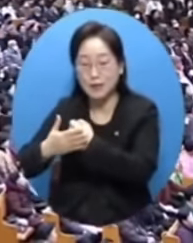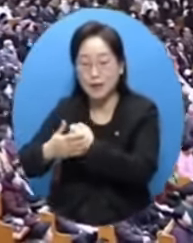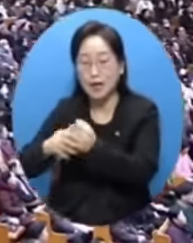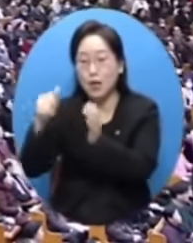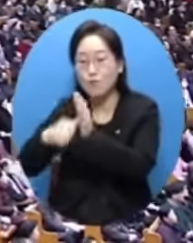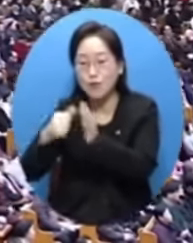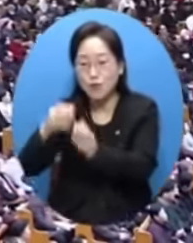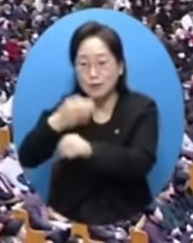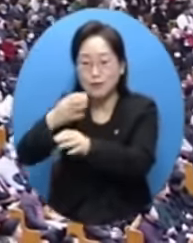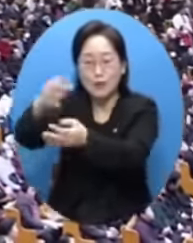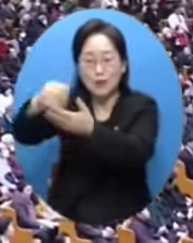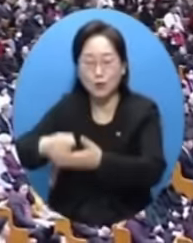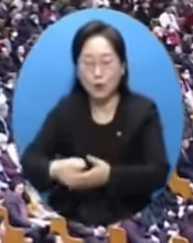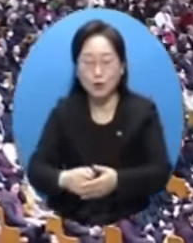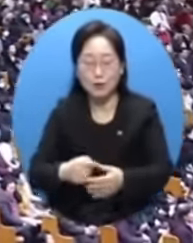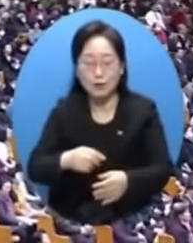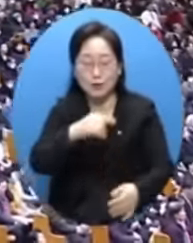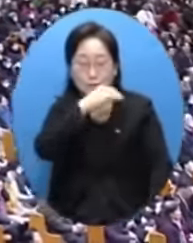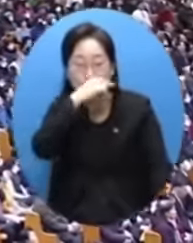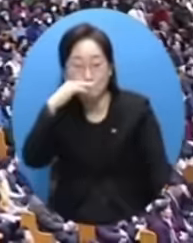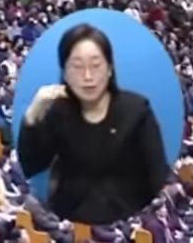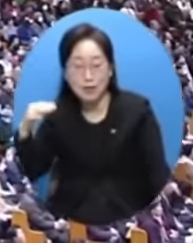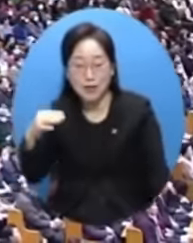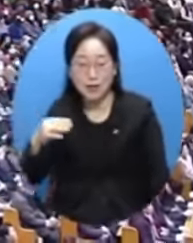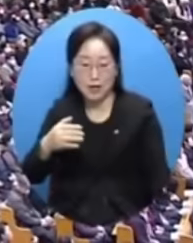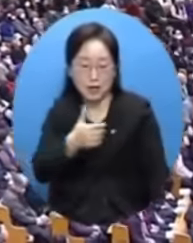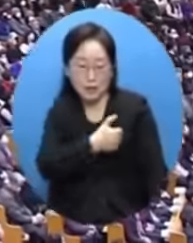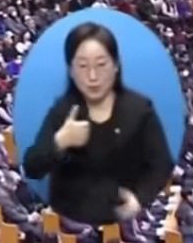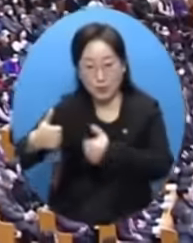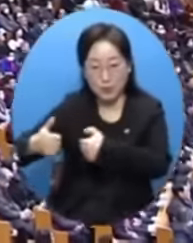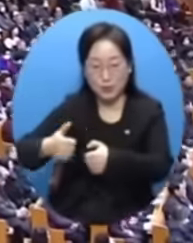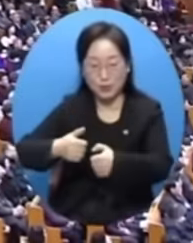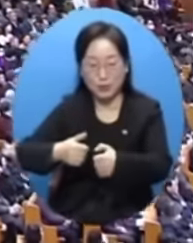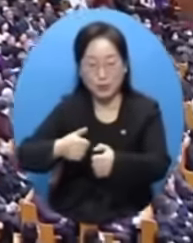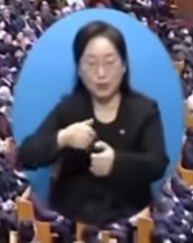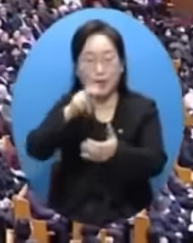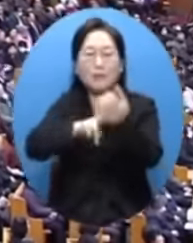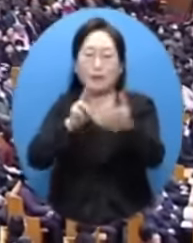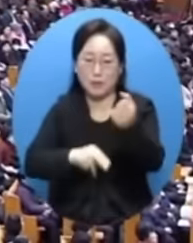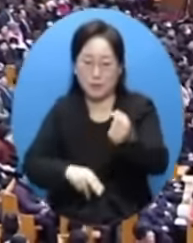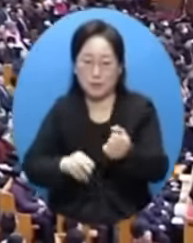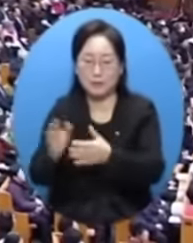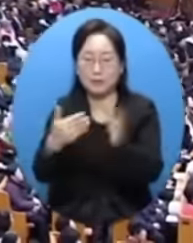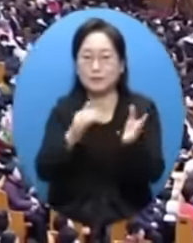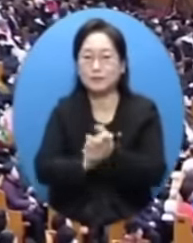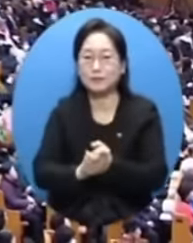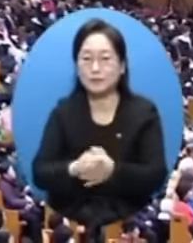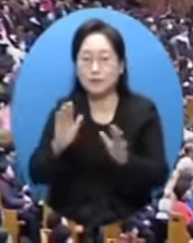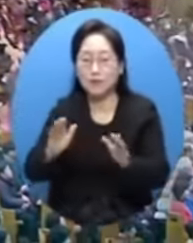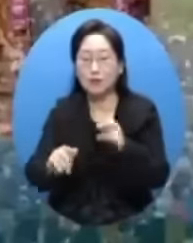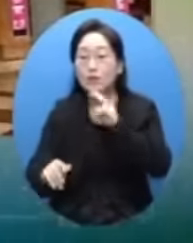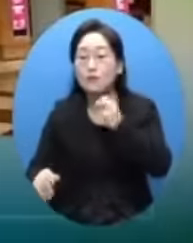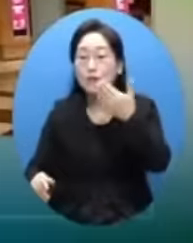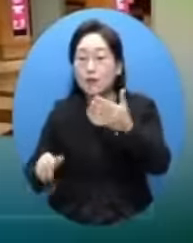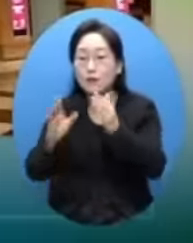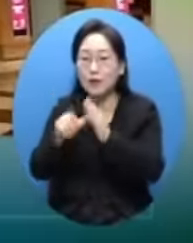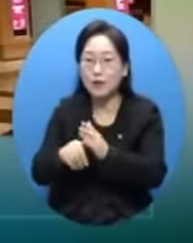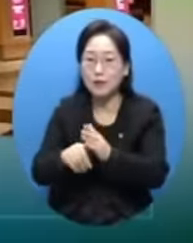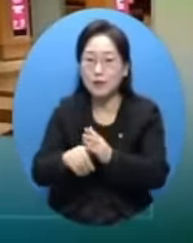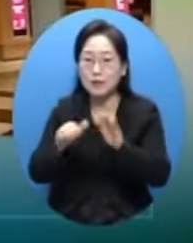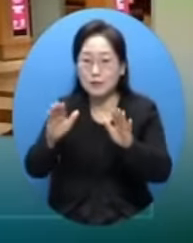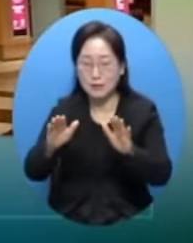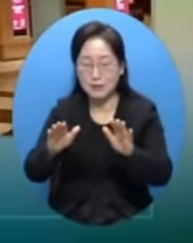것들 갖다 팔았어요 그래서 1960년 29살 때 대학 구가 함께 오늘날 세계